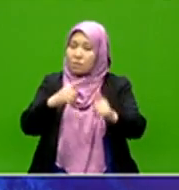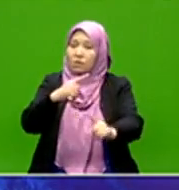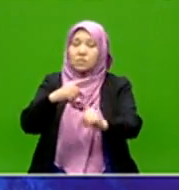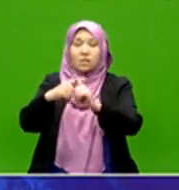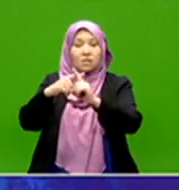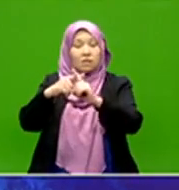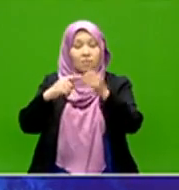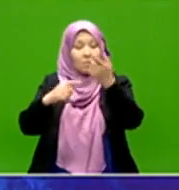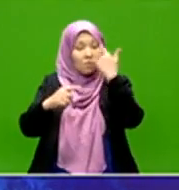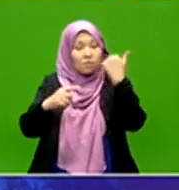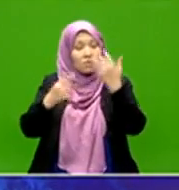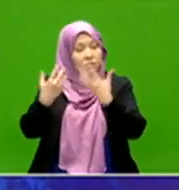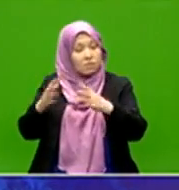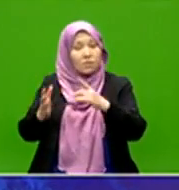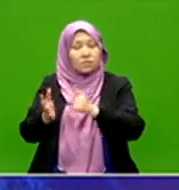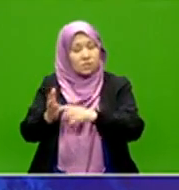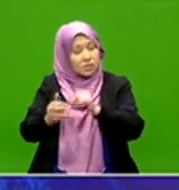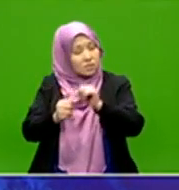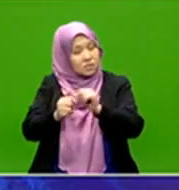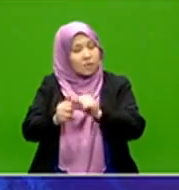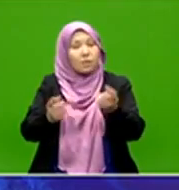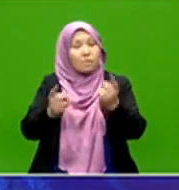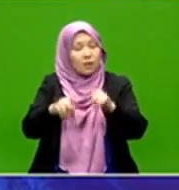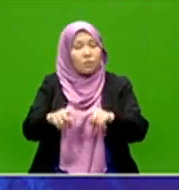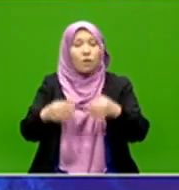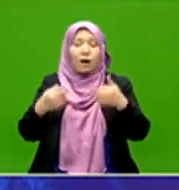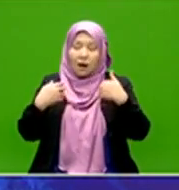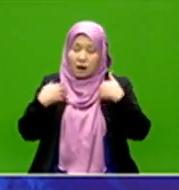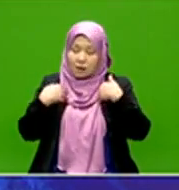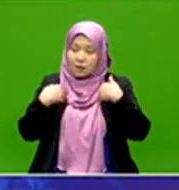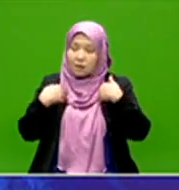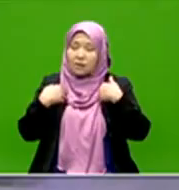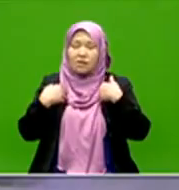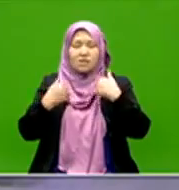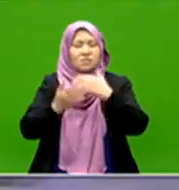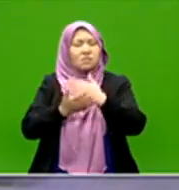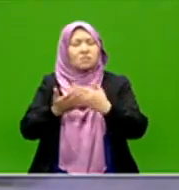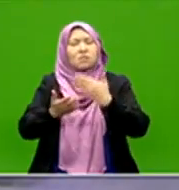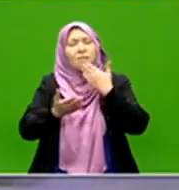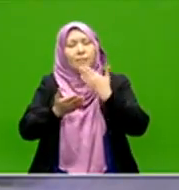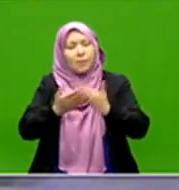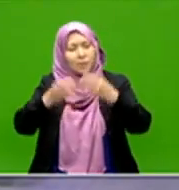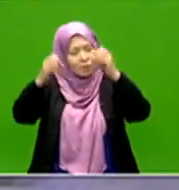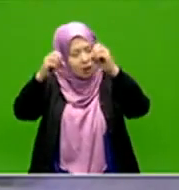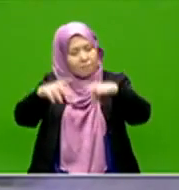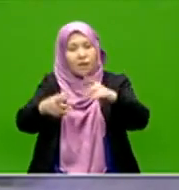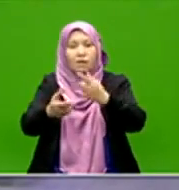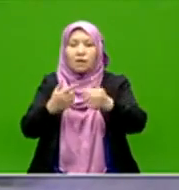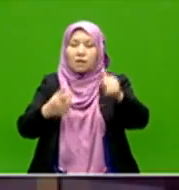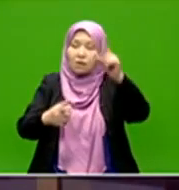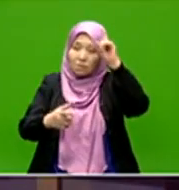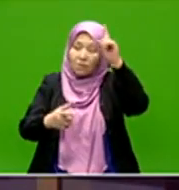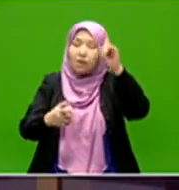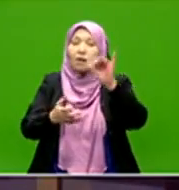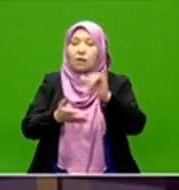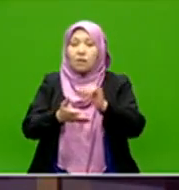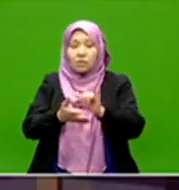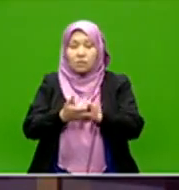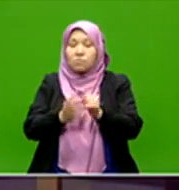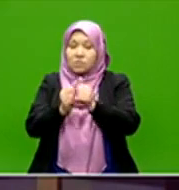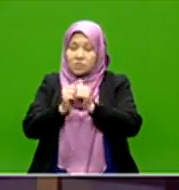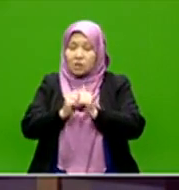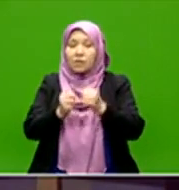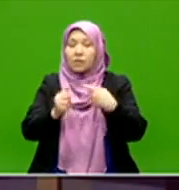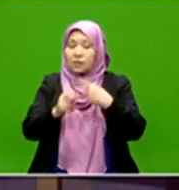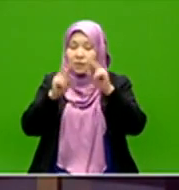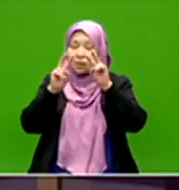Kerana pasti dan pasti setiap yang berlaku itu ada hikmah daripada Allah Subhanahu Wa Taala Ustaz. Ya. Jadi itulah yang kita ingin sama-sama